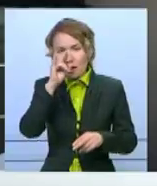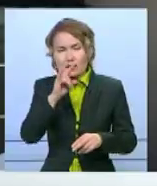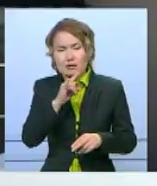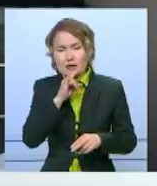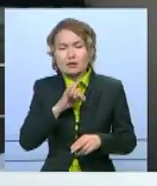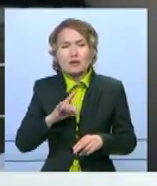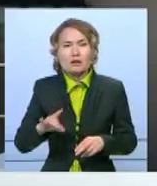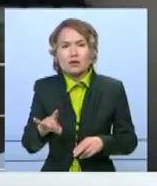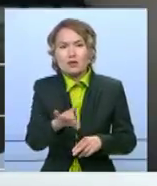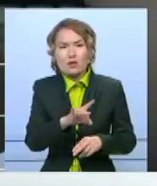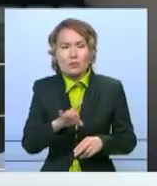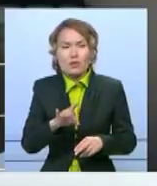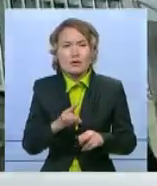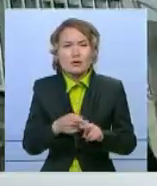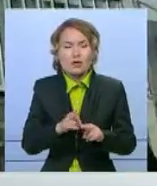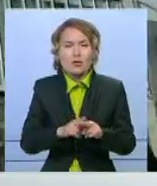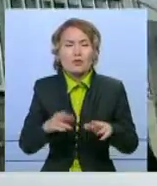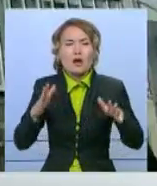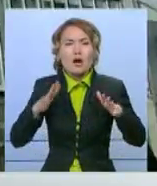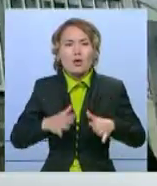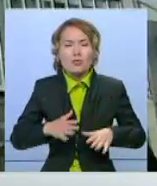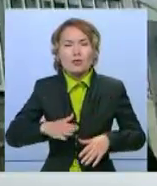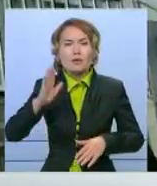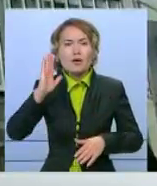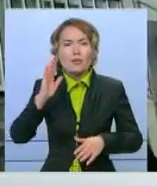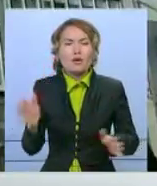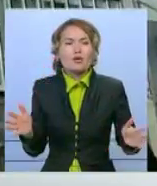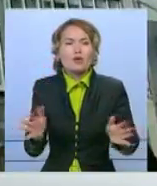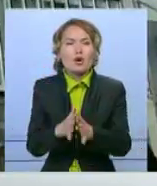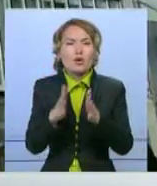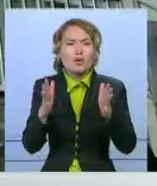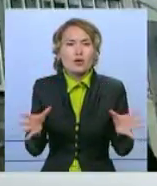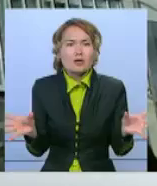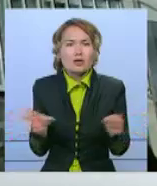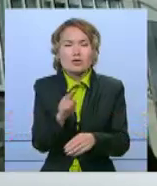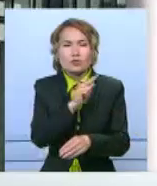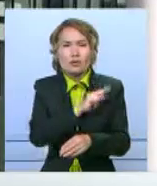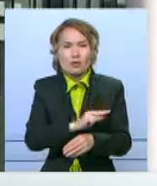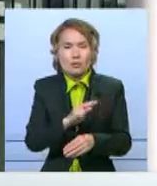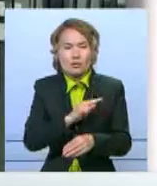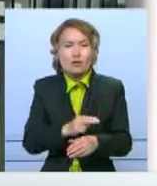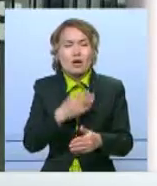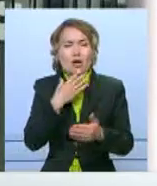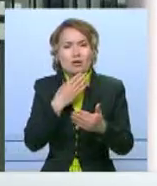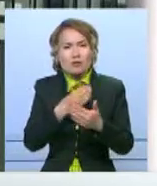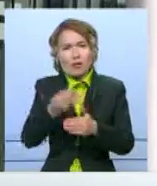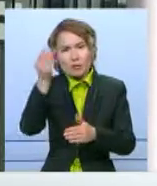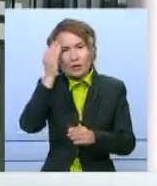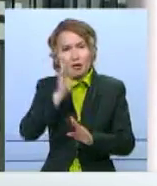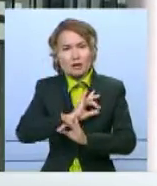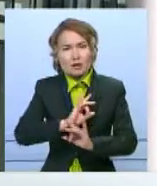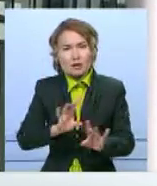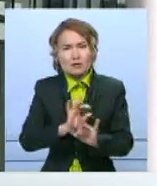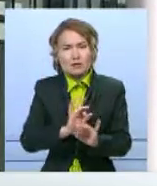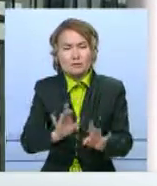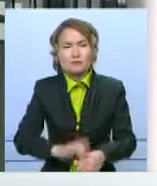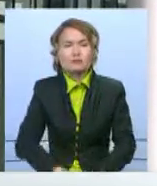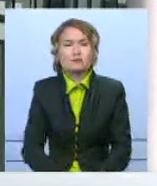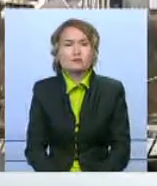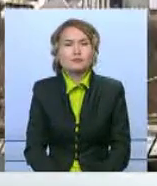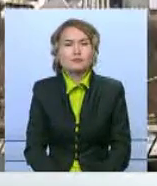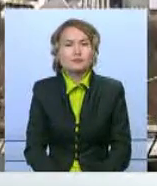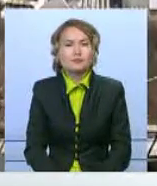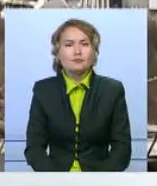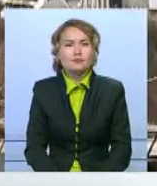аяқталған және екі ел қарым-қатынасы болашағына үлкен бағдар жасалғанын айтып, өз ризашылығын білдірді. Ермұхамед Мәулен,